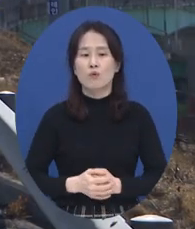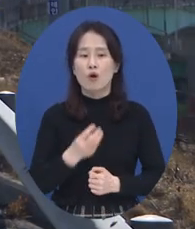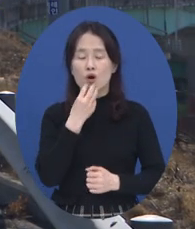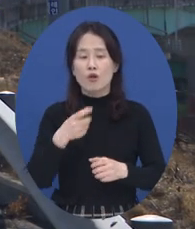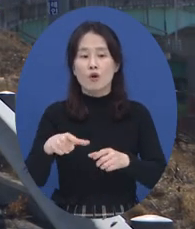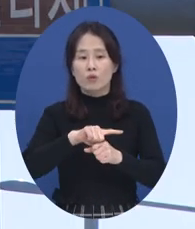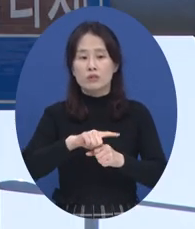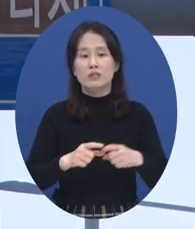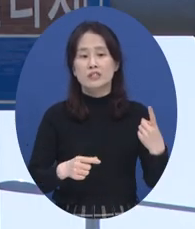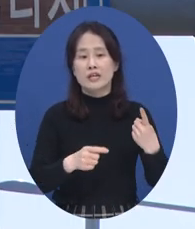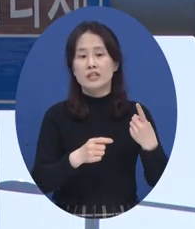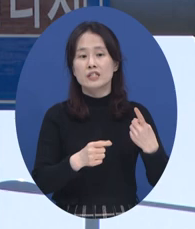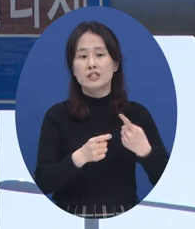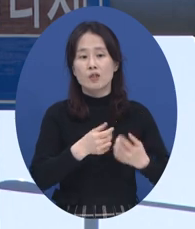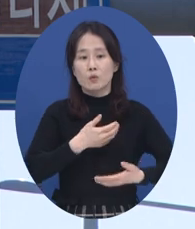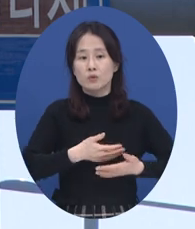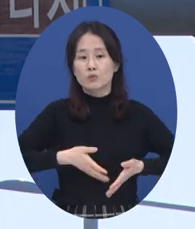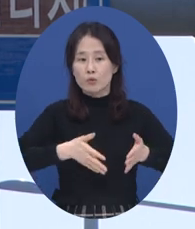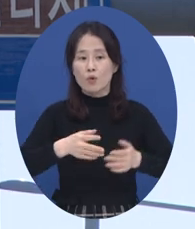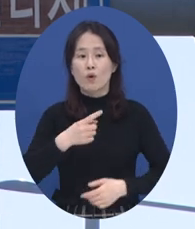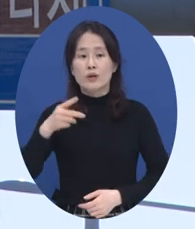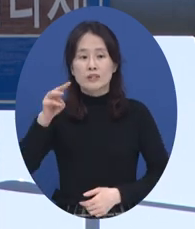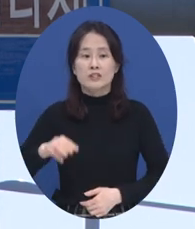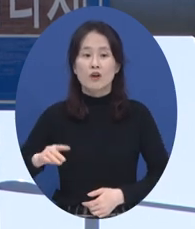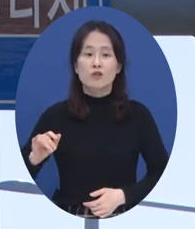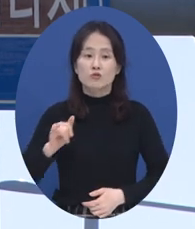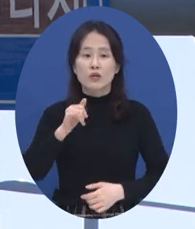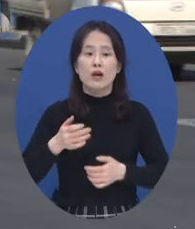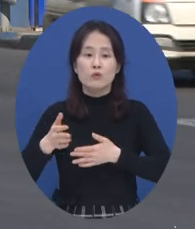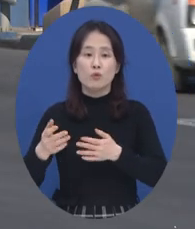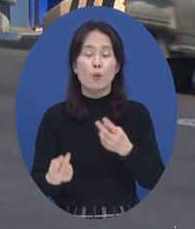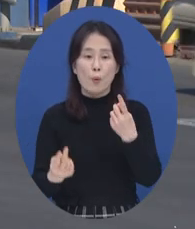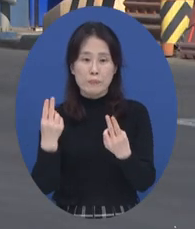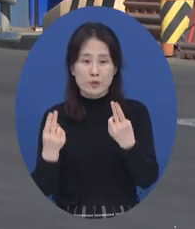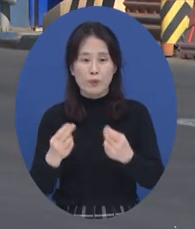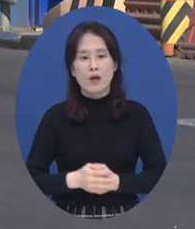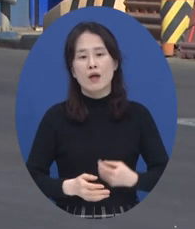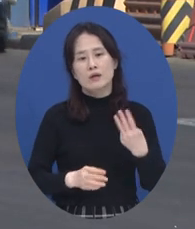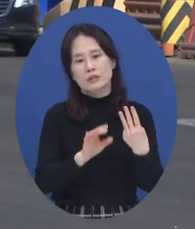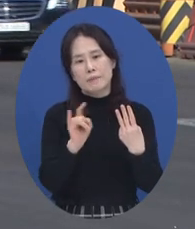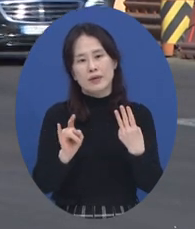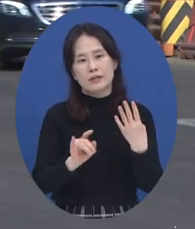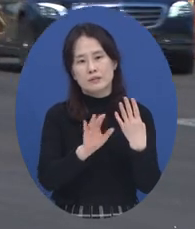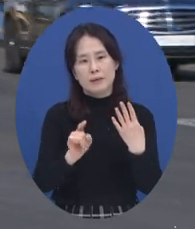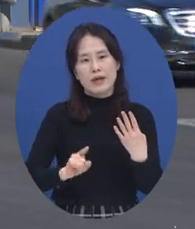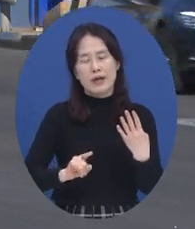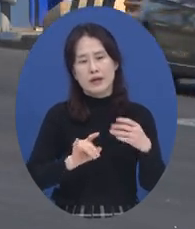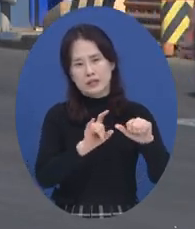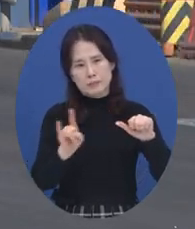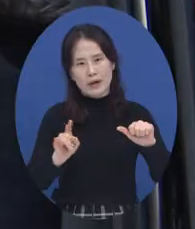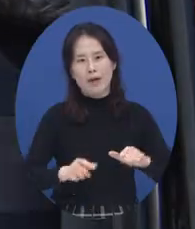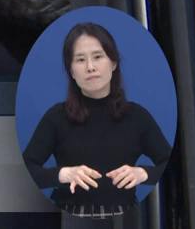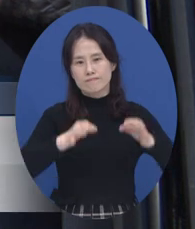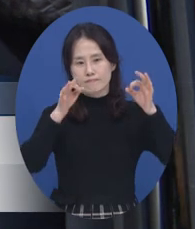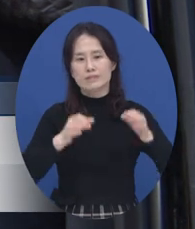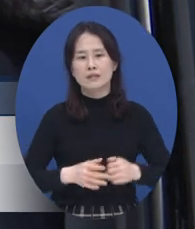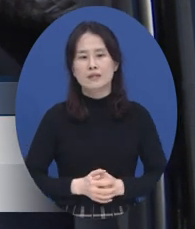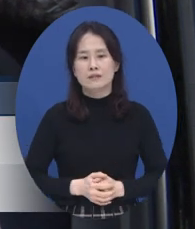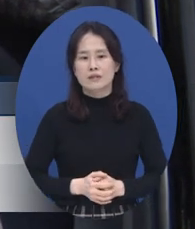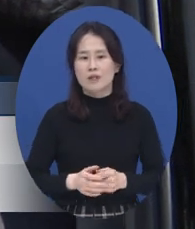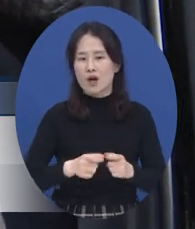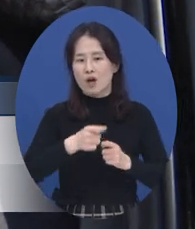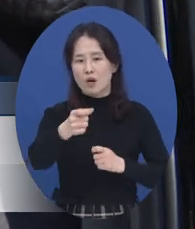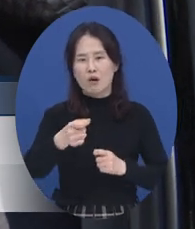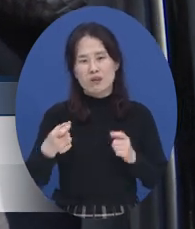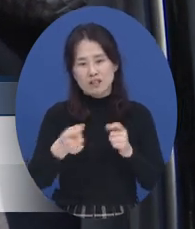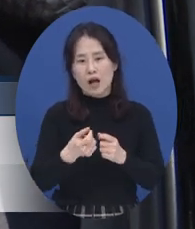제1순환 고속도로나 인천국제공항도로 등 주요 민자도로 통행료에 비해 3배에서 5배가량 비싼 편입니다. 거리상으로는 얼마 되지